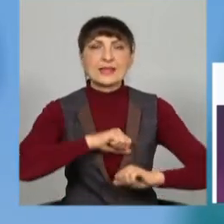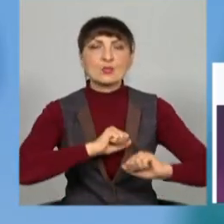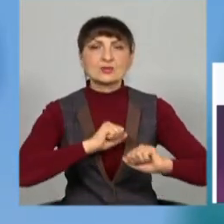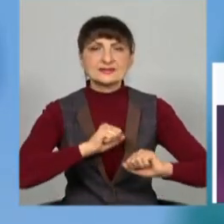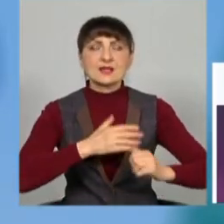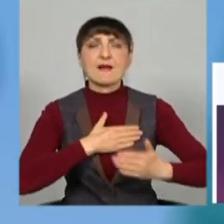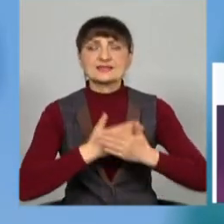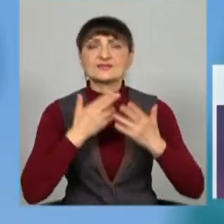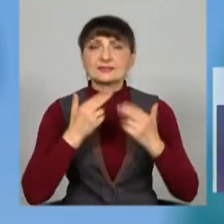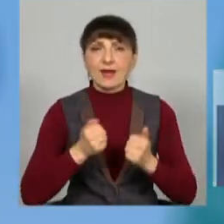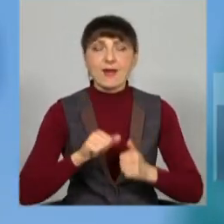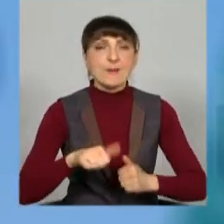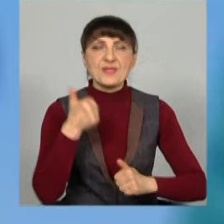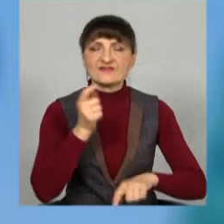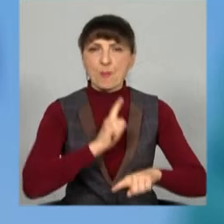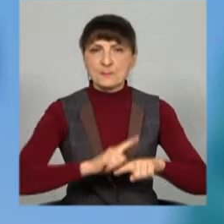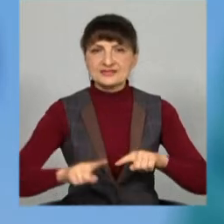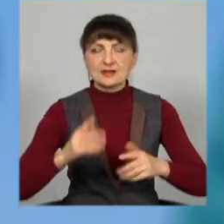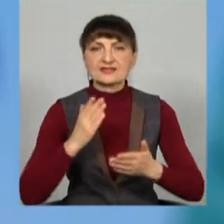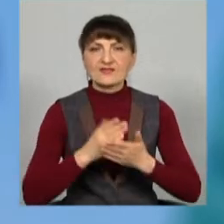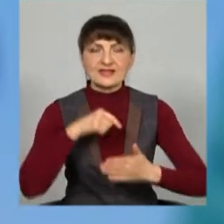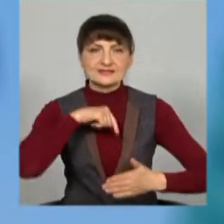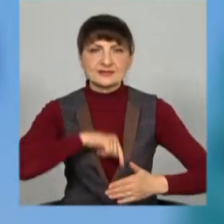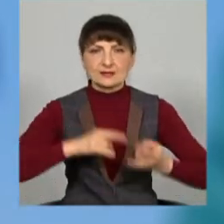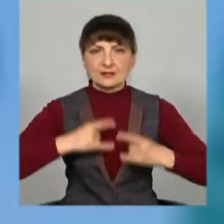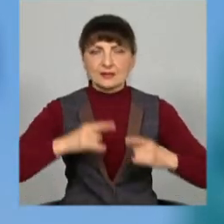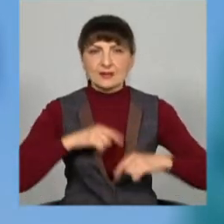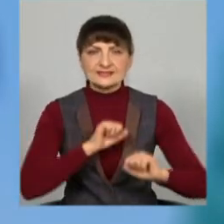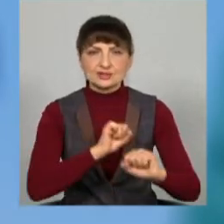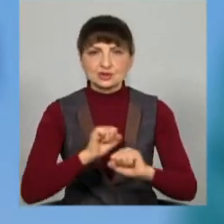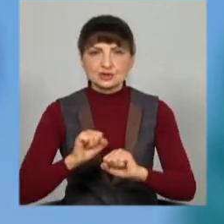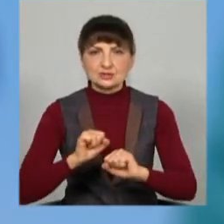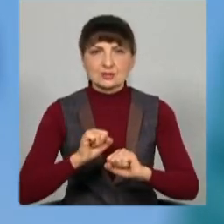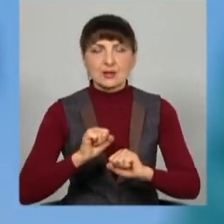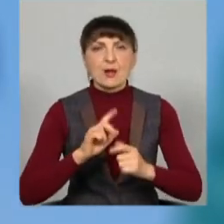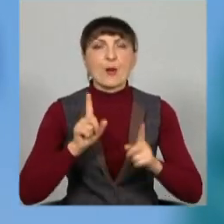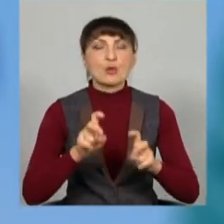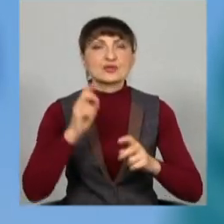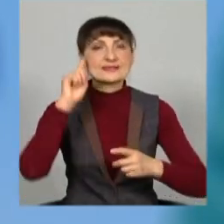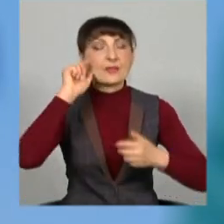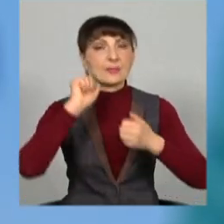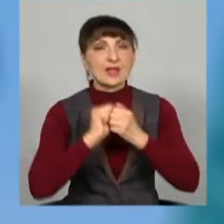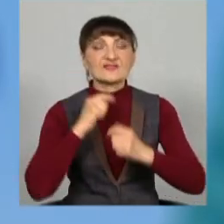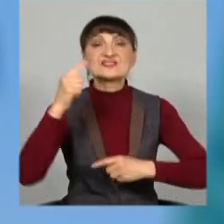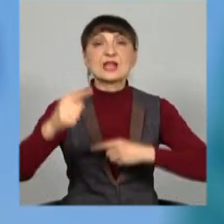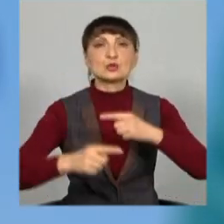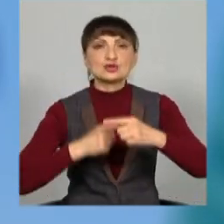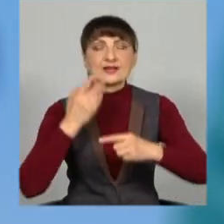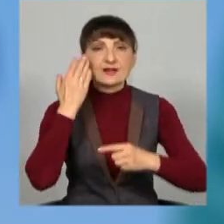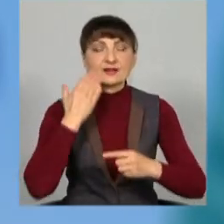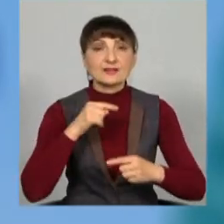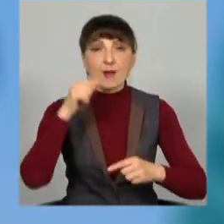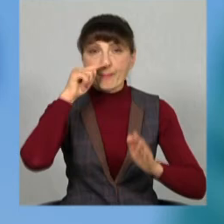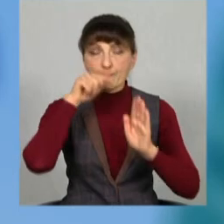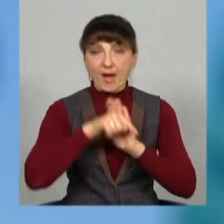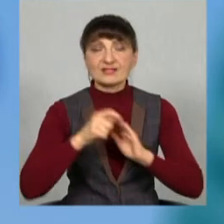активируется. Первой и наиболее быстрой реакцией является выработка антител. Развивается реакция запоминания. Так что в следующий раз, когда организм увидит тот